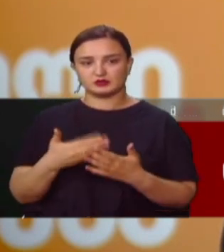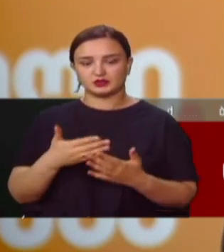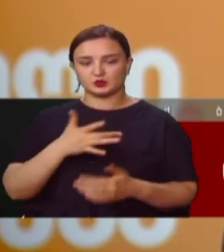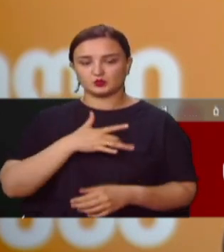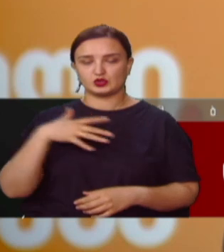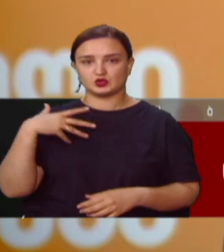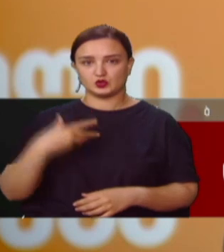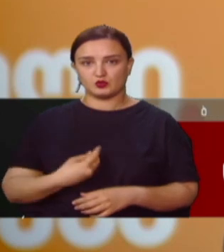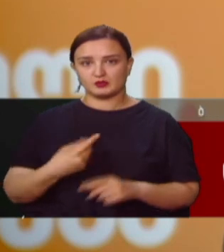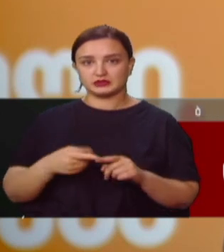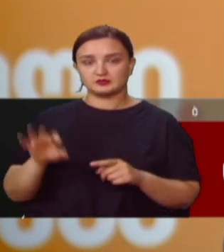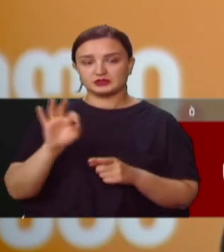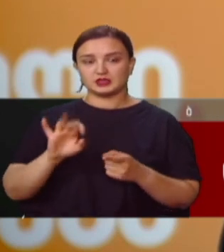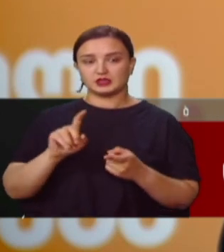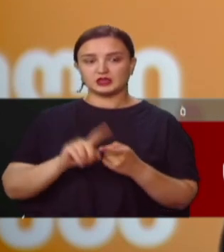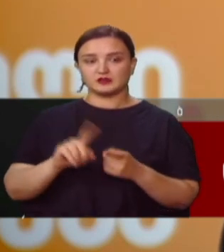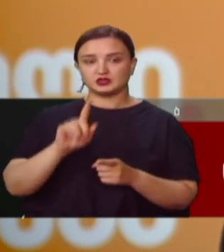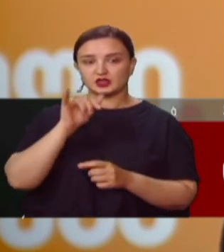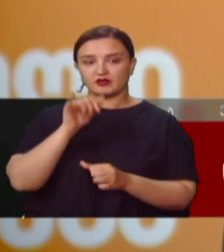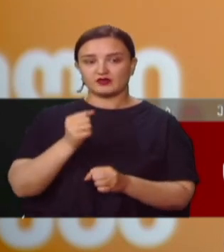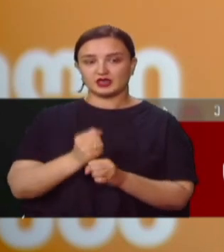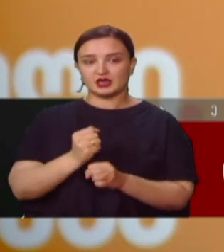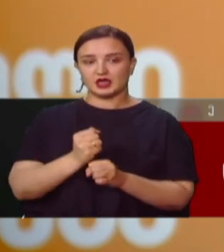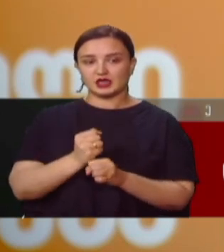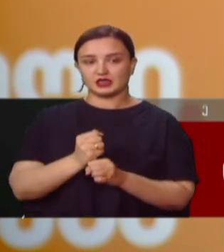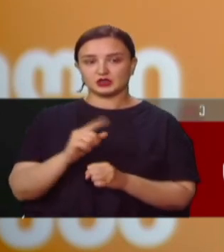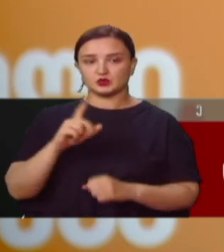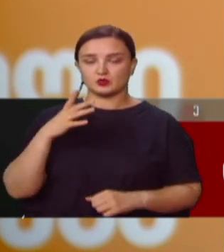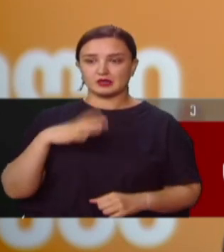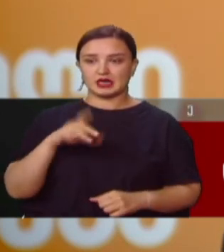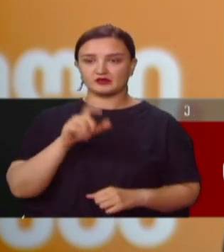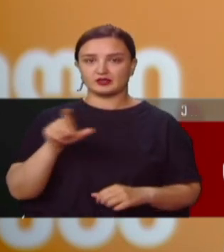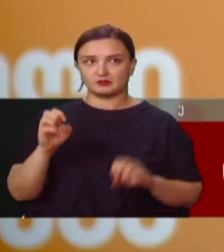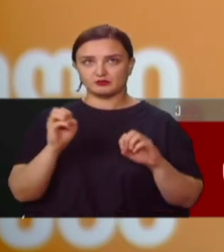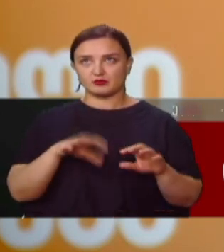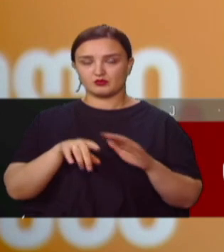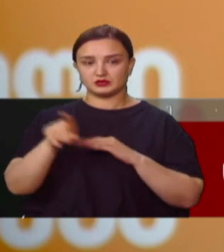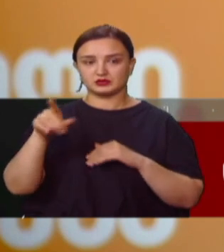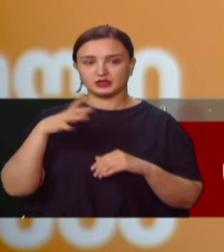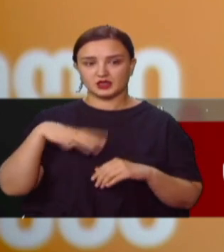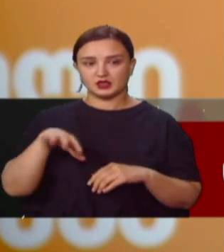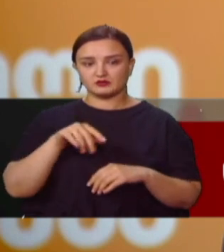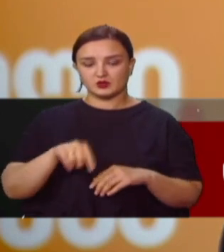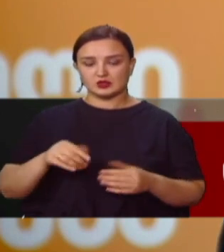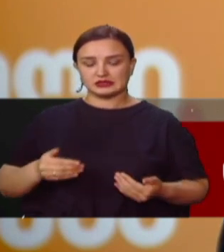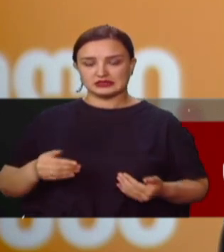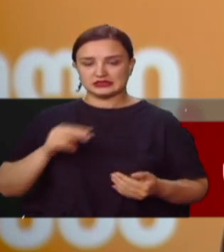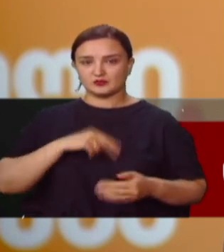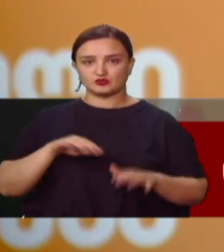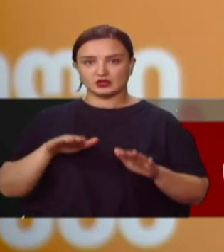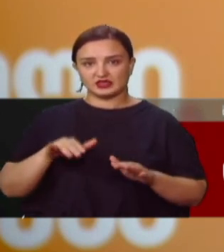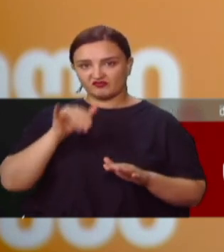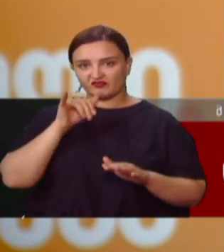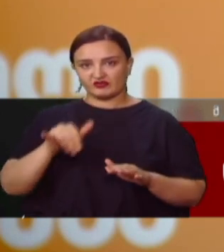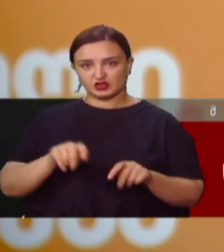წრომას, იმასთან დაკავშირებით, რა ვერ გააკეთეს ის, რომ ქართველები ტოვებენ საქართველოს, ის, რომ სამუშაო ადგილები ვერ შეიქმნა, ის, რომ